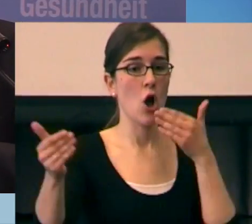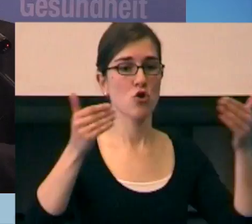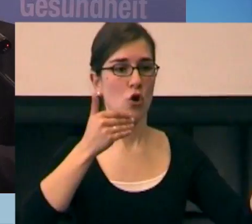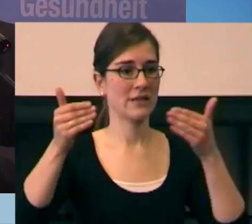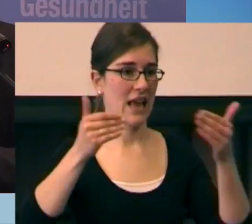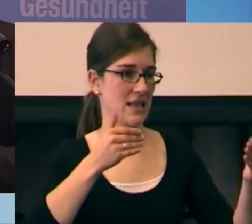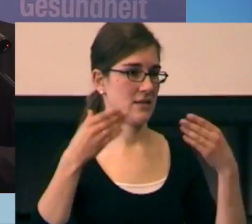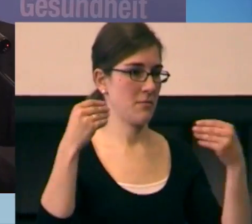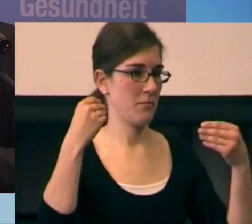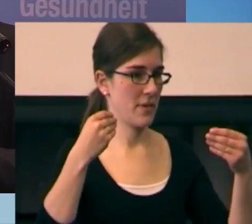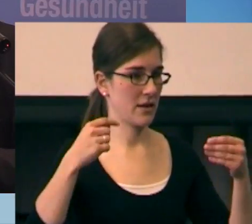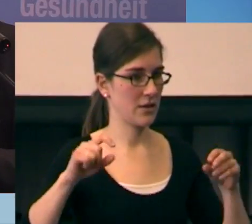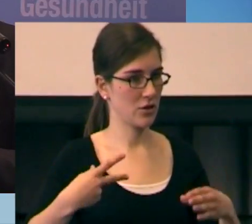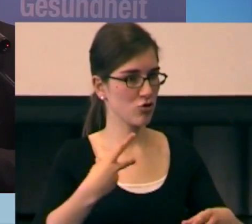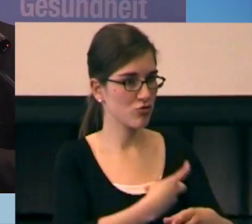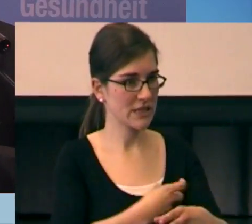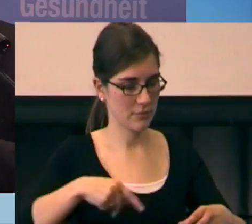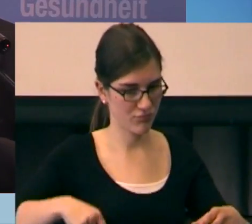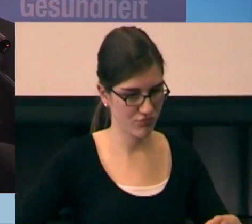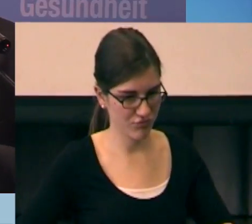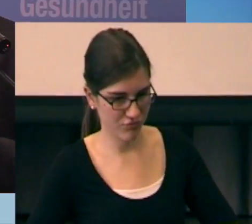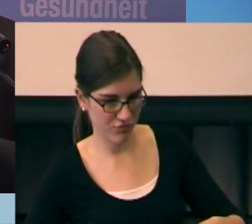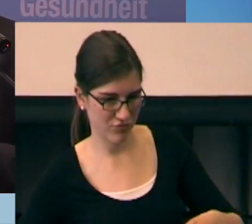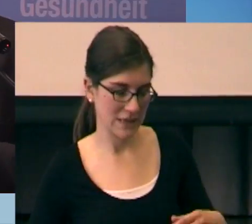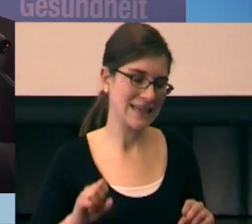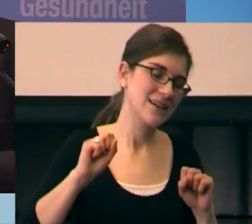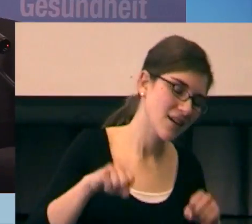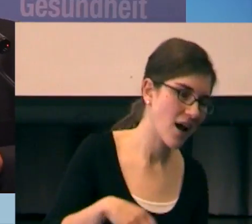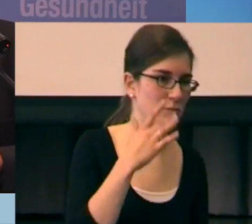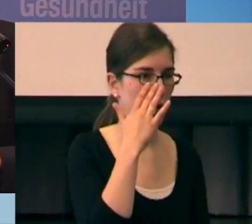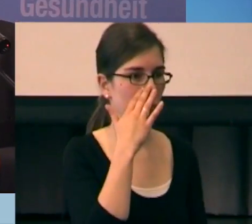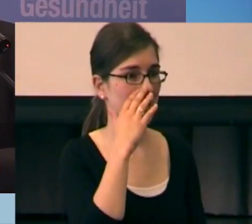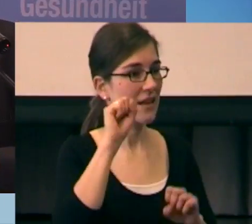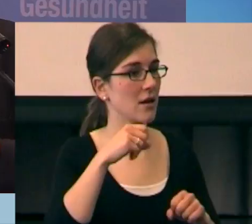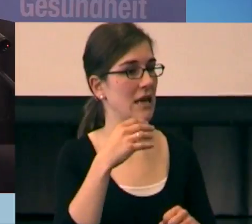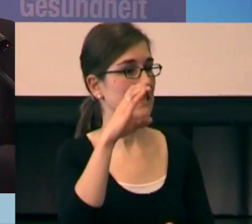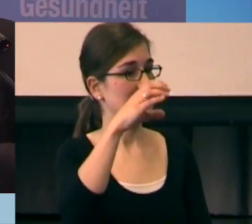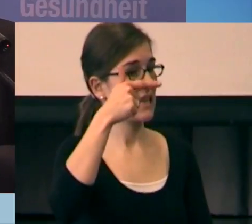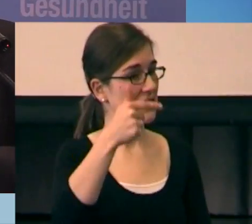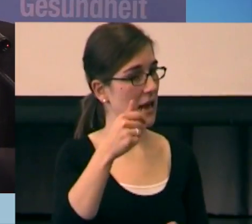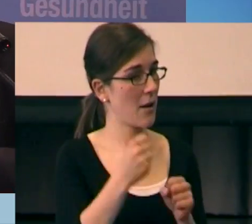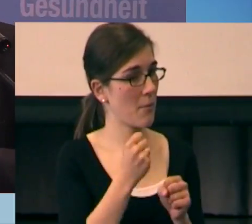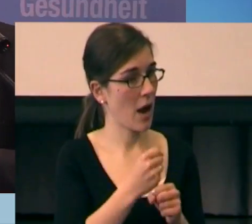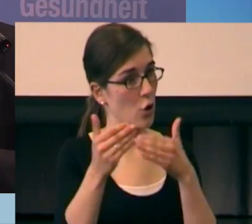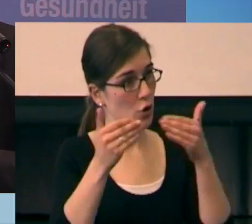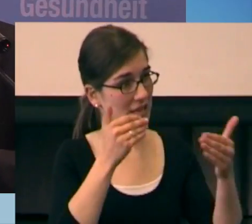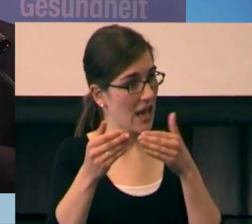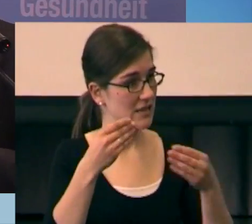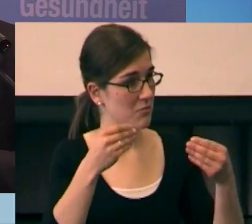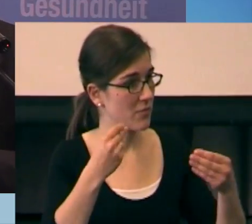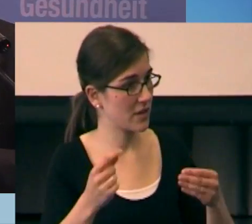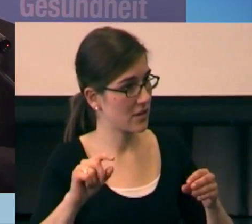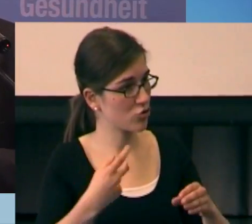so ein Ultraschallkontrastmittel zu arbeiten. Man kann es versuchen, in der Kernspintomographie mit Kontrastmittel zu arbeiten.